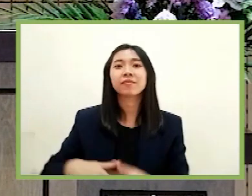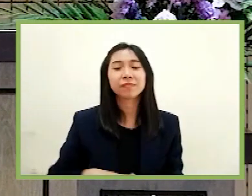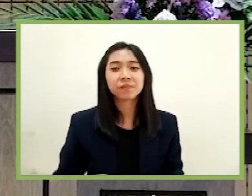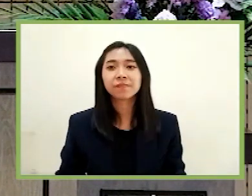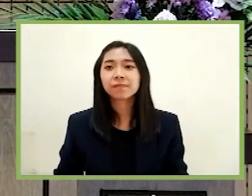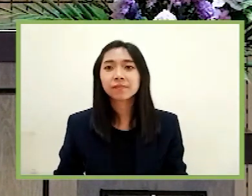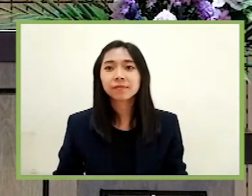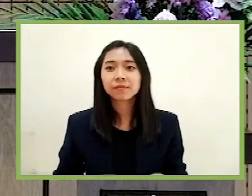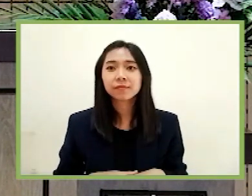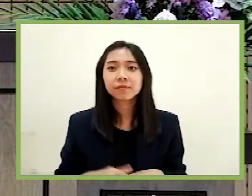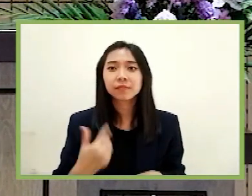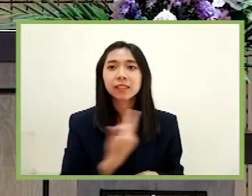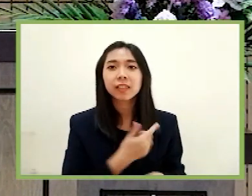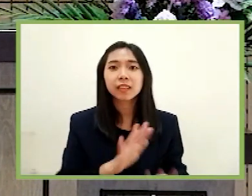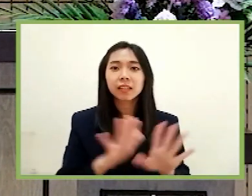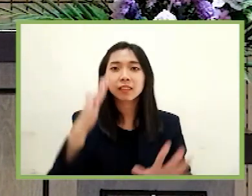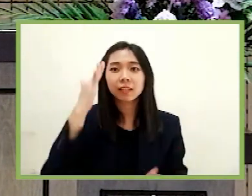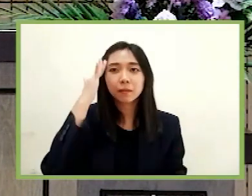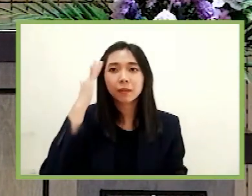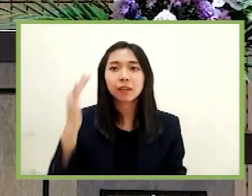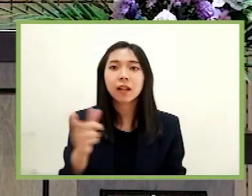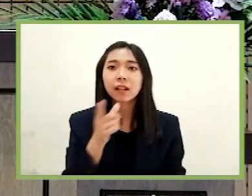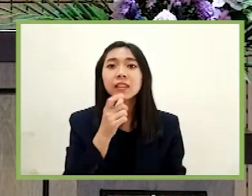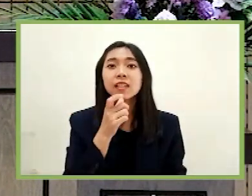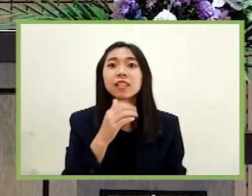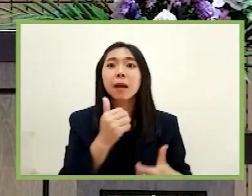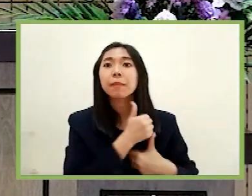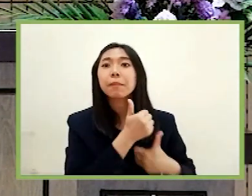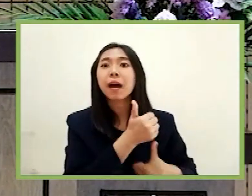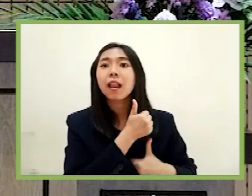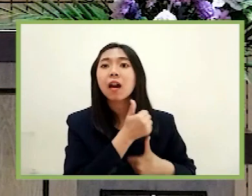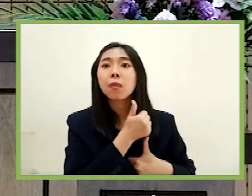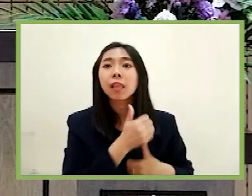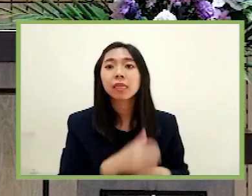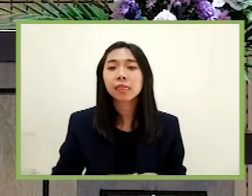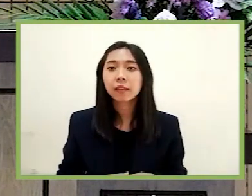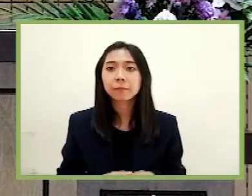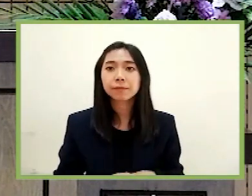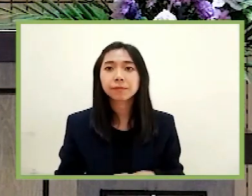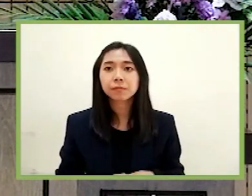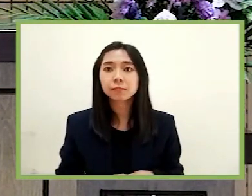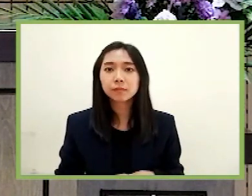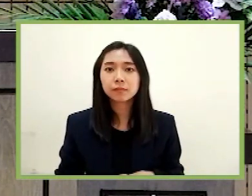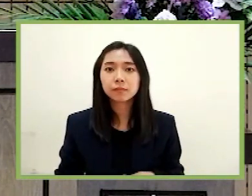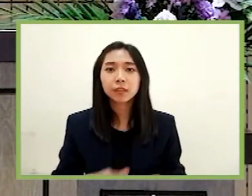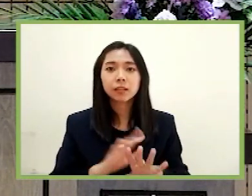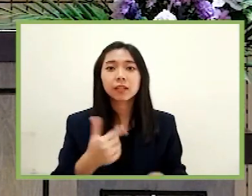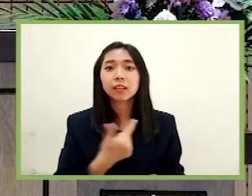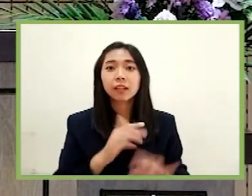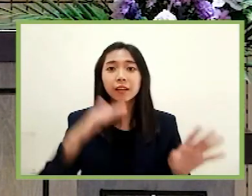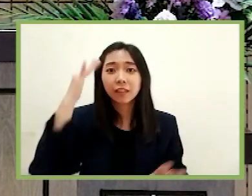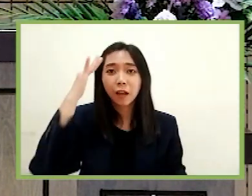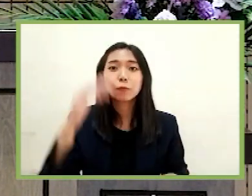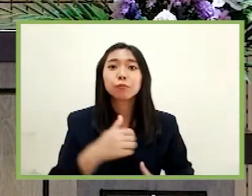kita tidak mengenal siapa saja pahlawan-pahlawan yang sudah berguguran pada